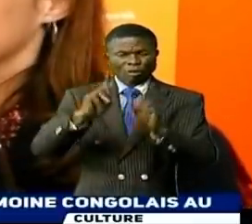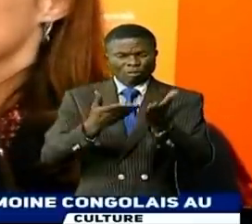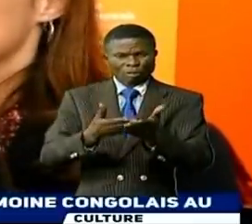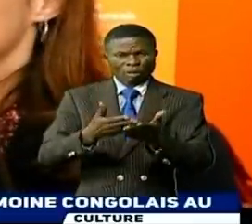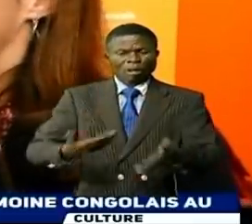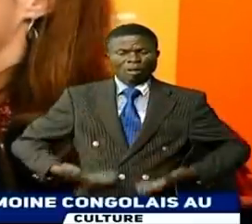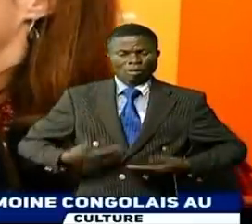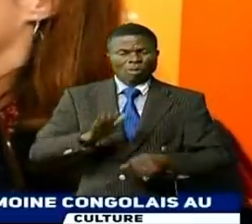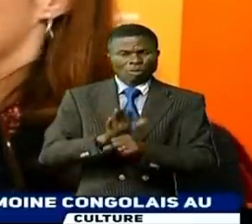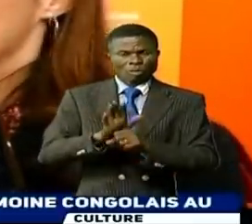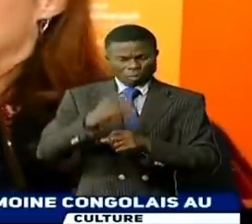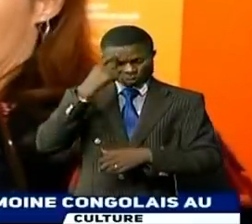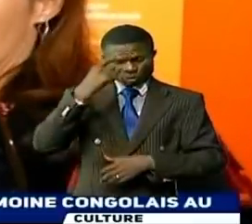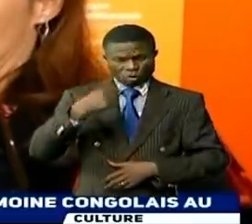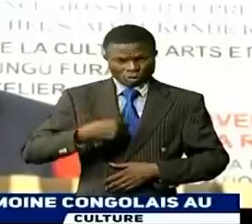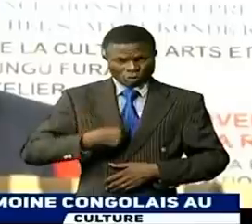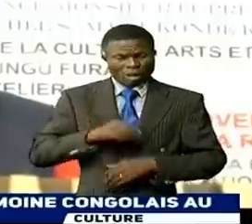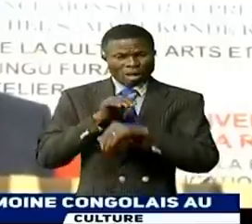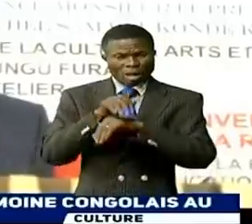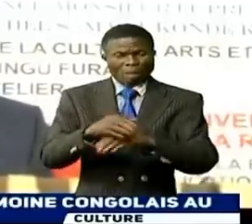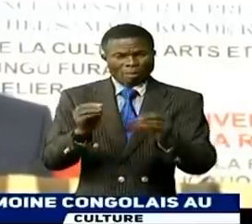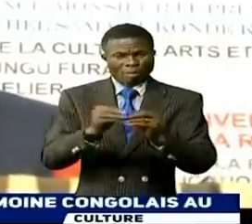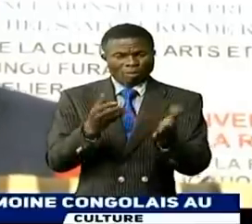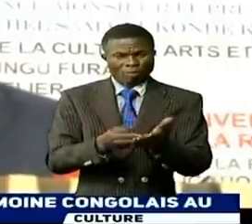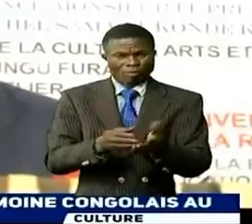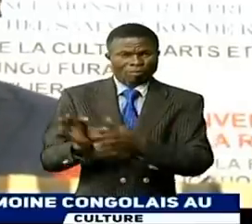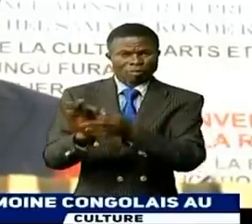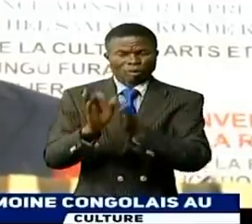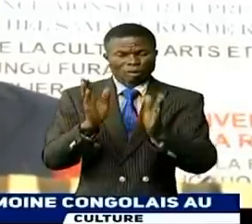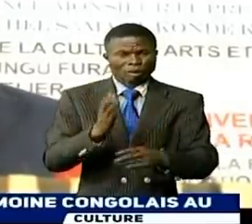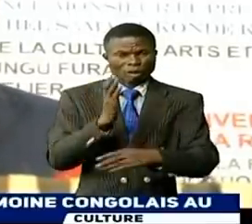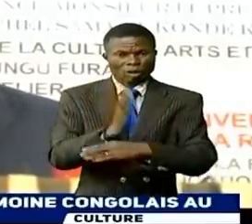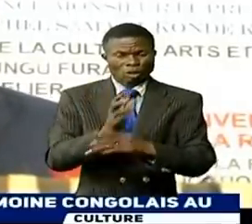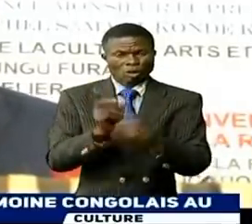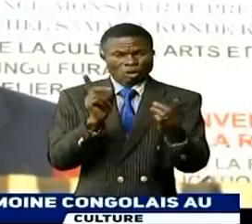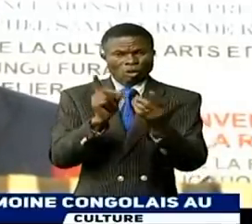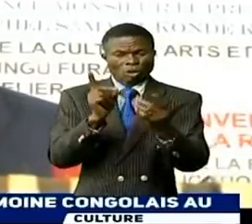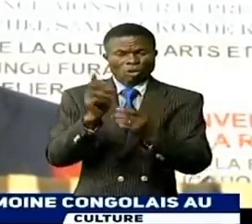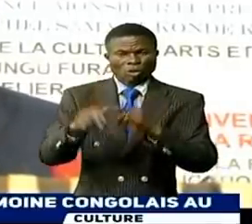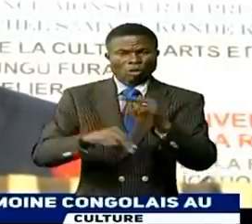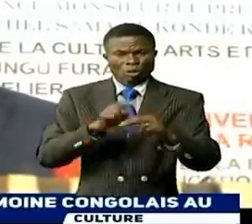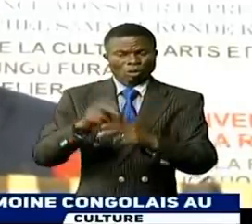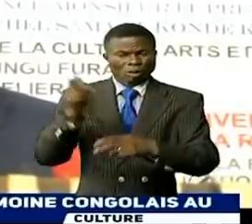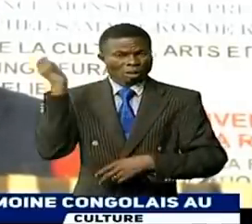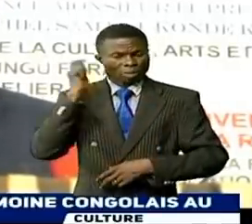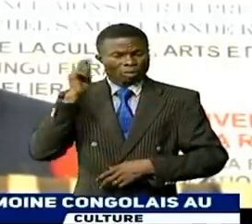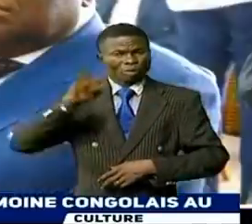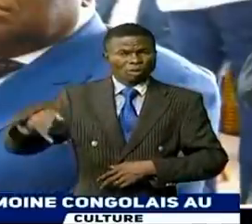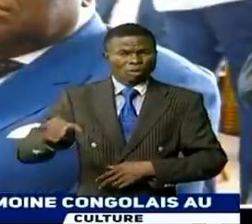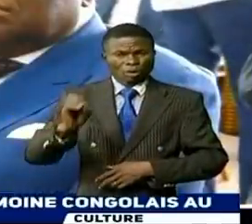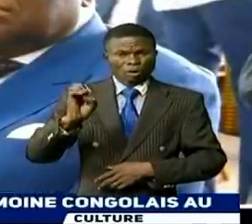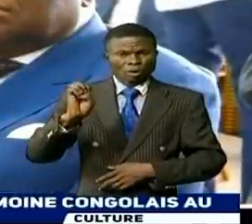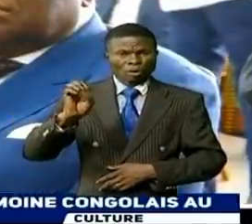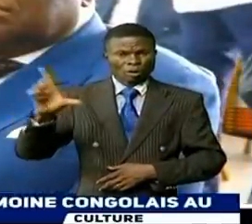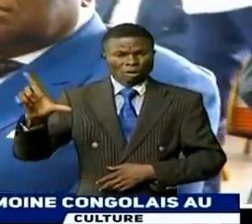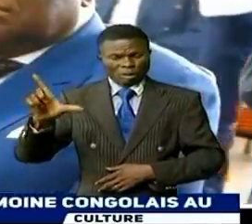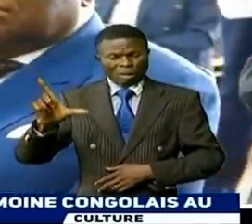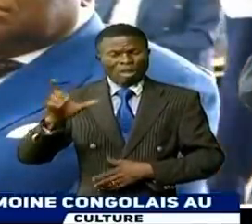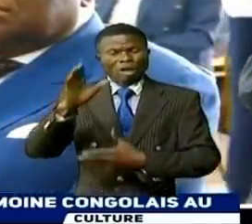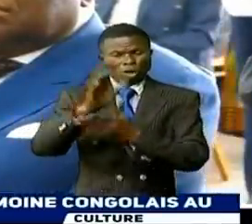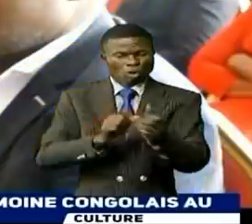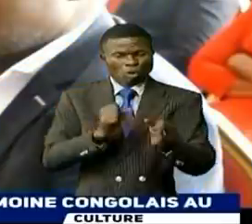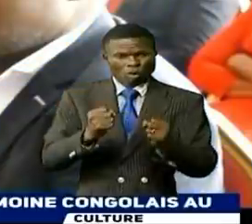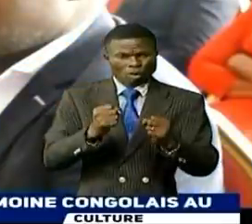très contente de pouvoir participer. Le coordonnateur du Conseil consultatif national, le professeur Joël Impara, croit dur comme fer